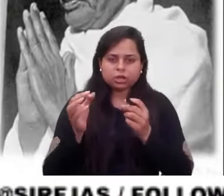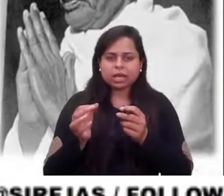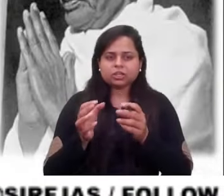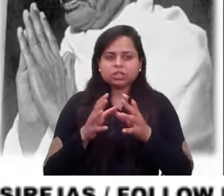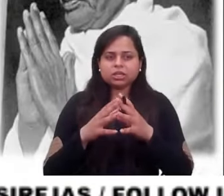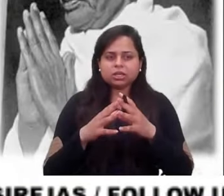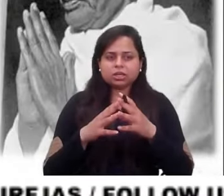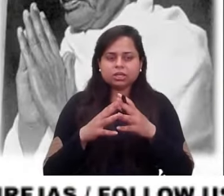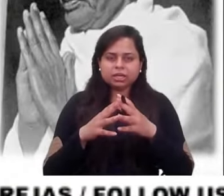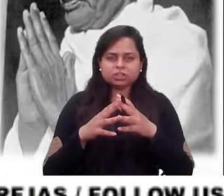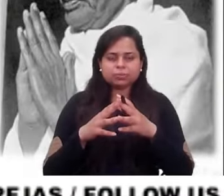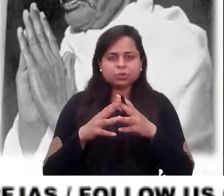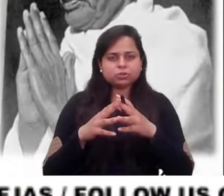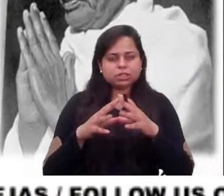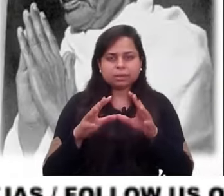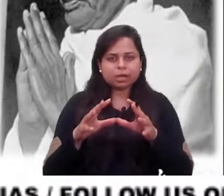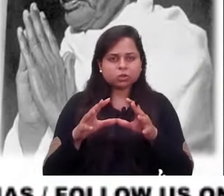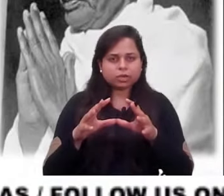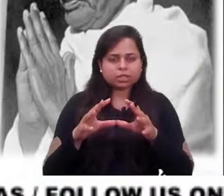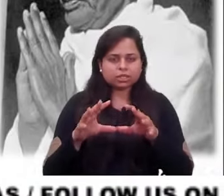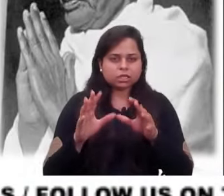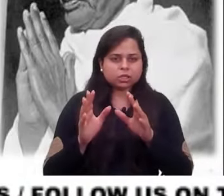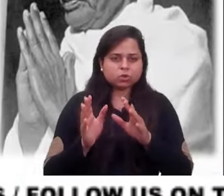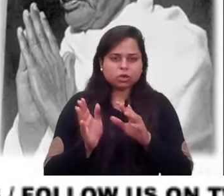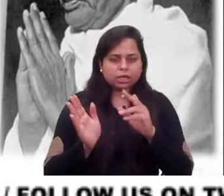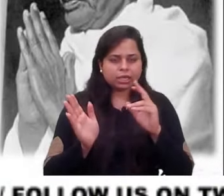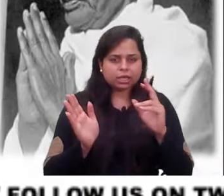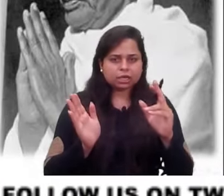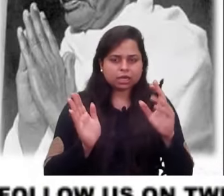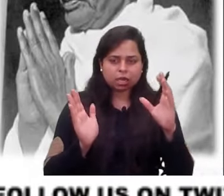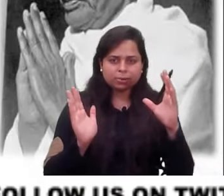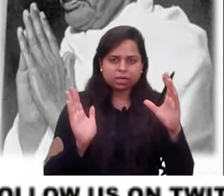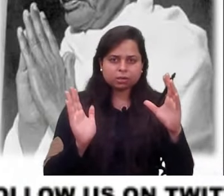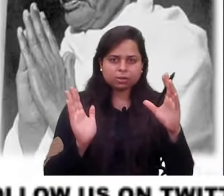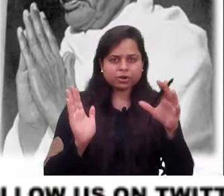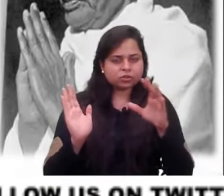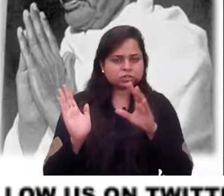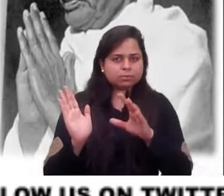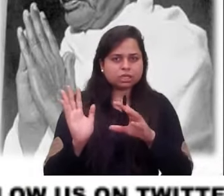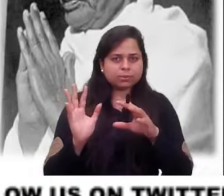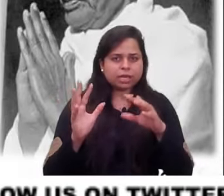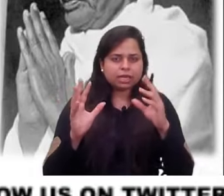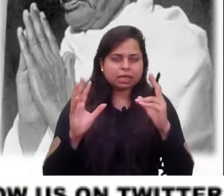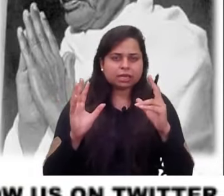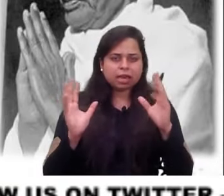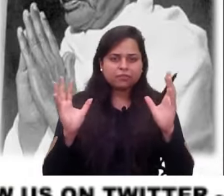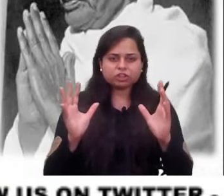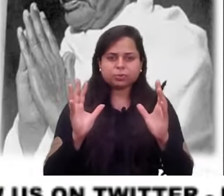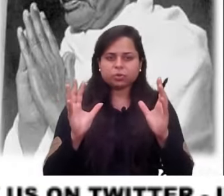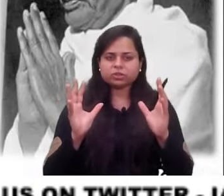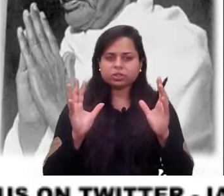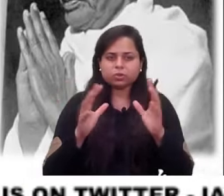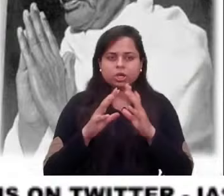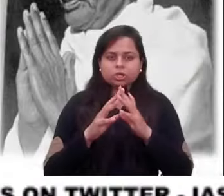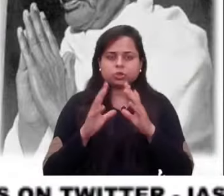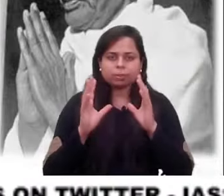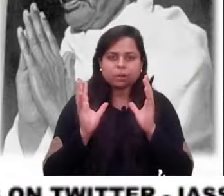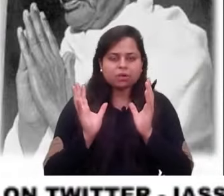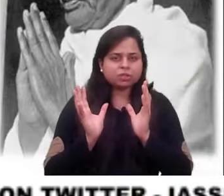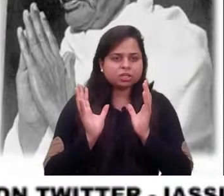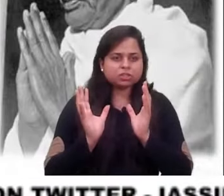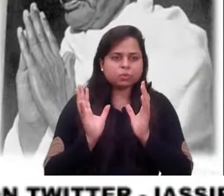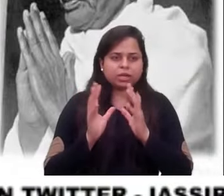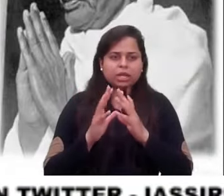नेशनल लीडरशिप यह तो कहती थी कि अगर यहां पर बन रहा है तो इसका मतलब है जरूर